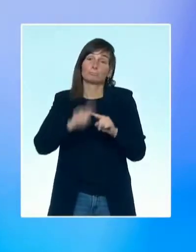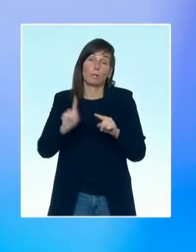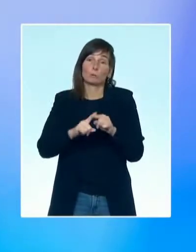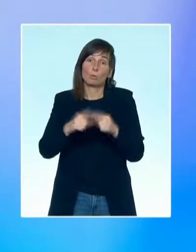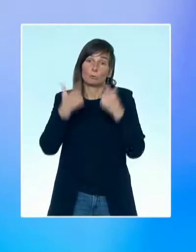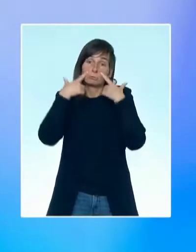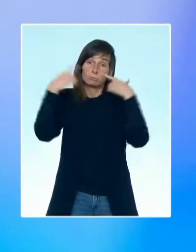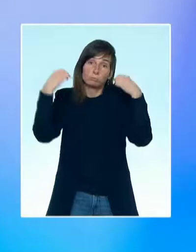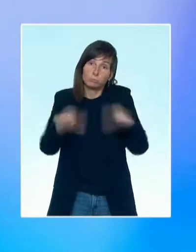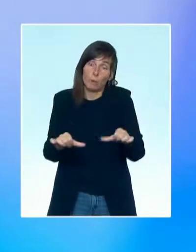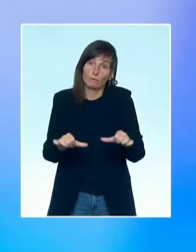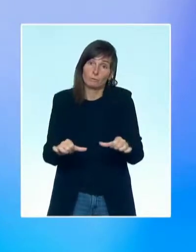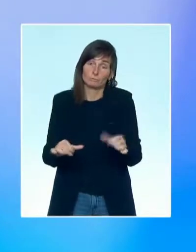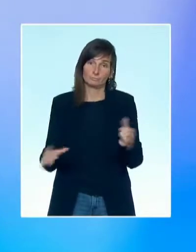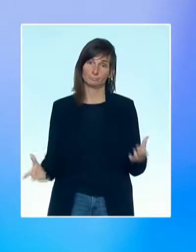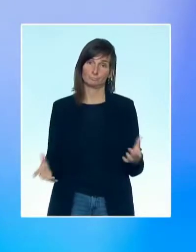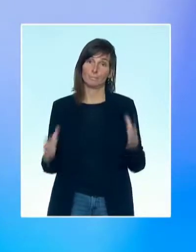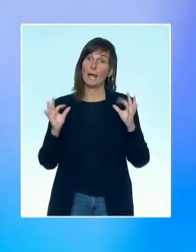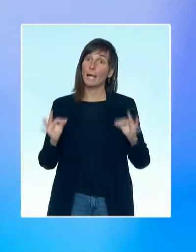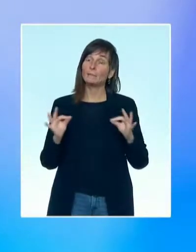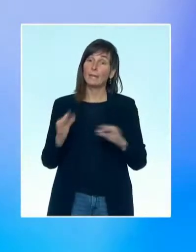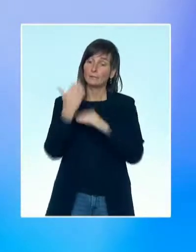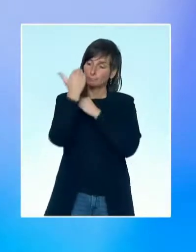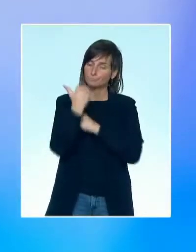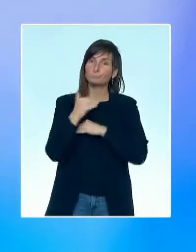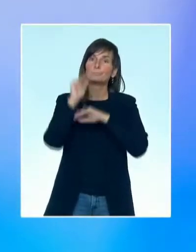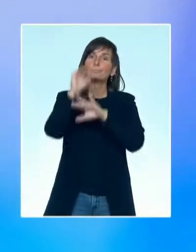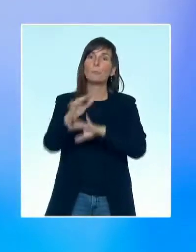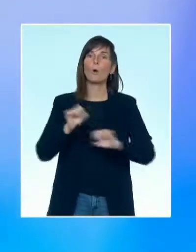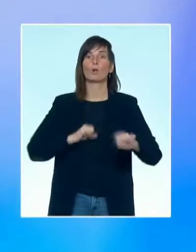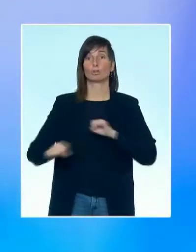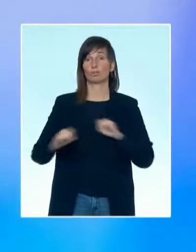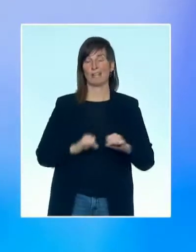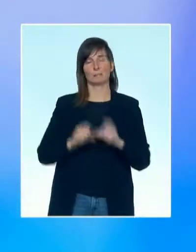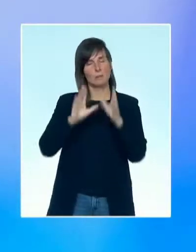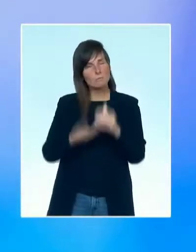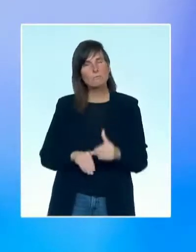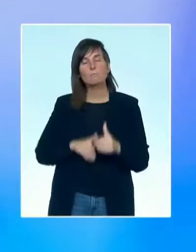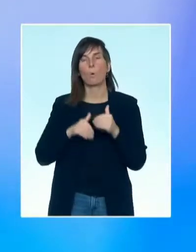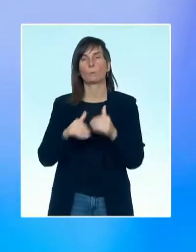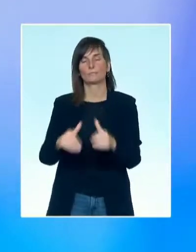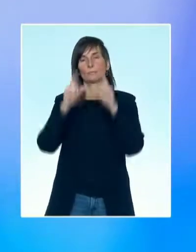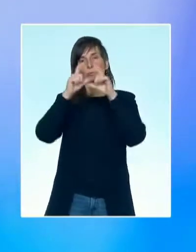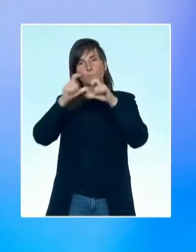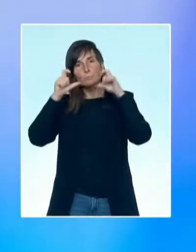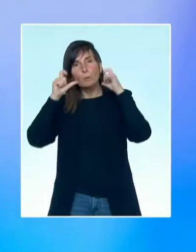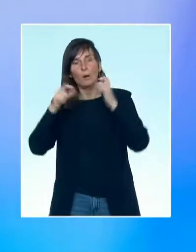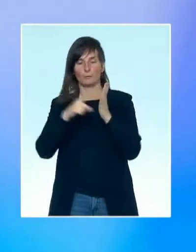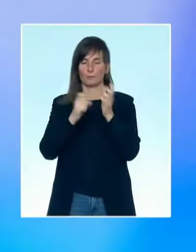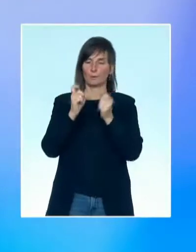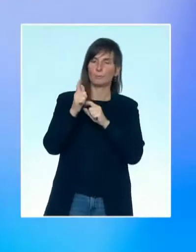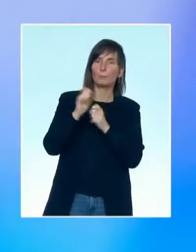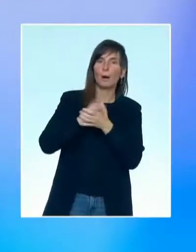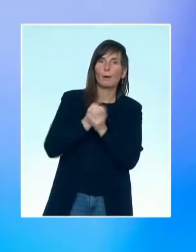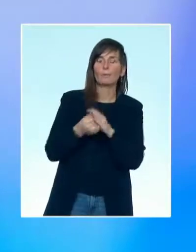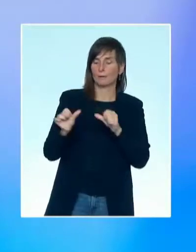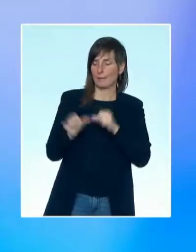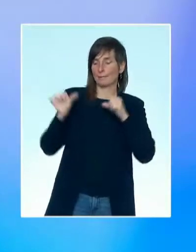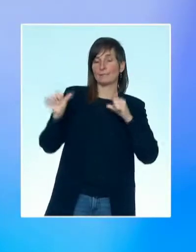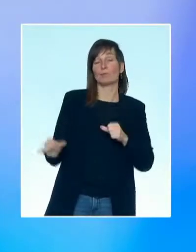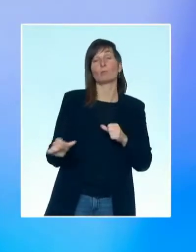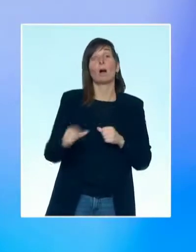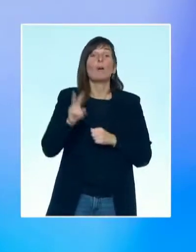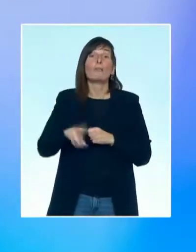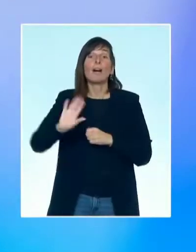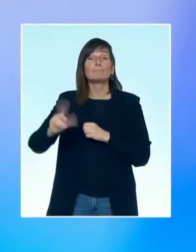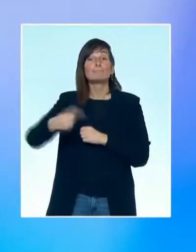fondamentale, le respect des gestes barrières. Ces gestes, nous les connaissons bien, mais avouons que nous avons eu tous tendance à